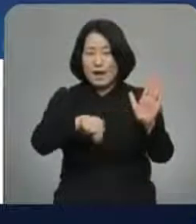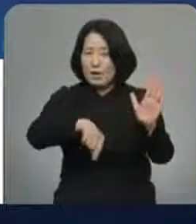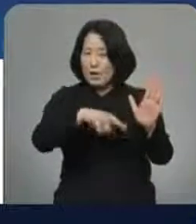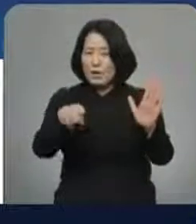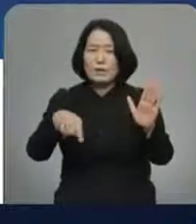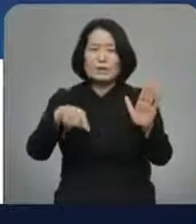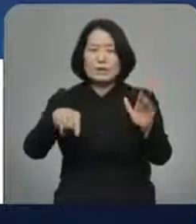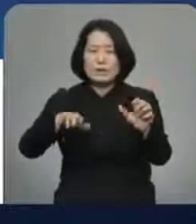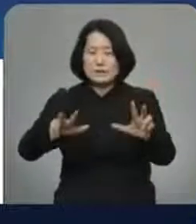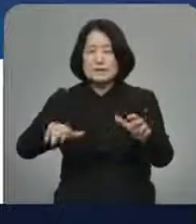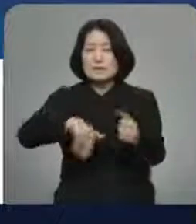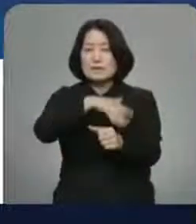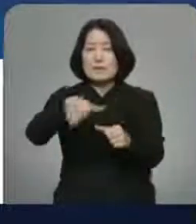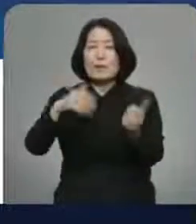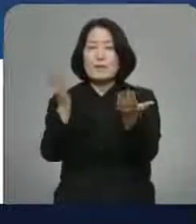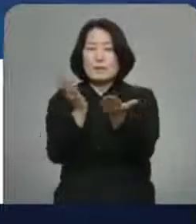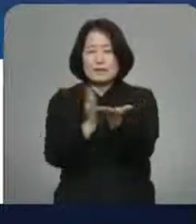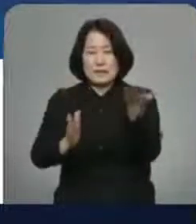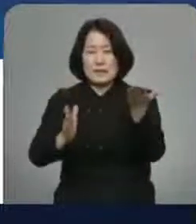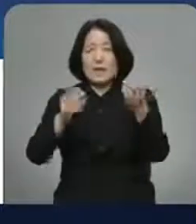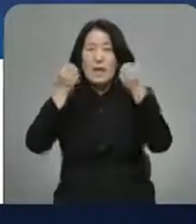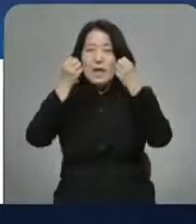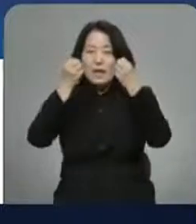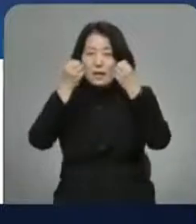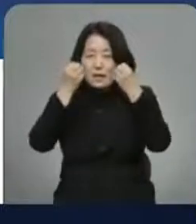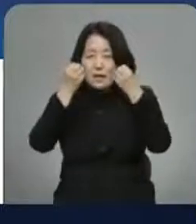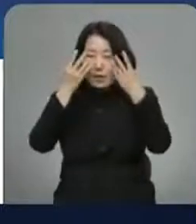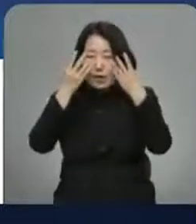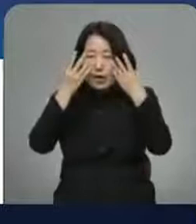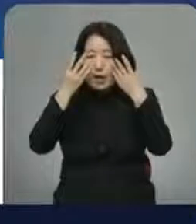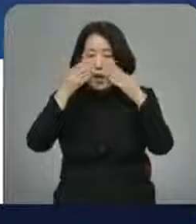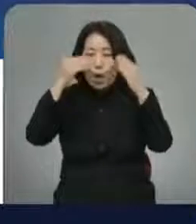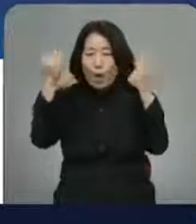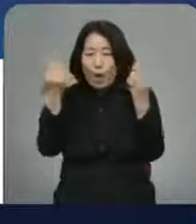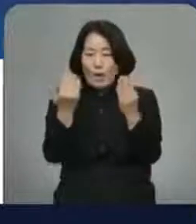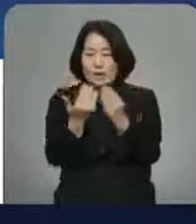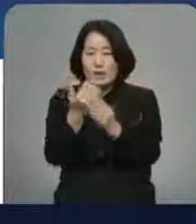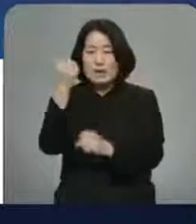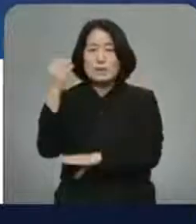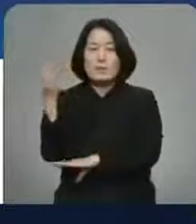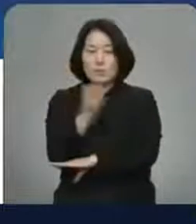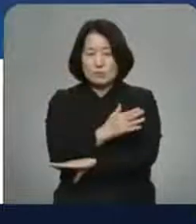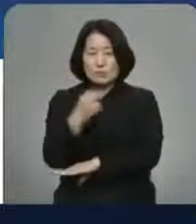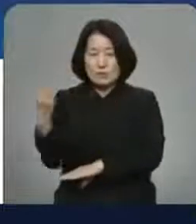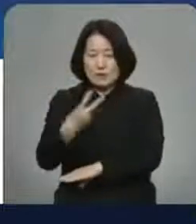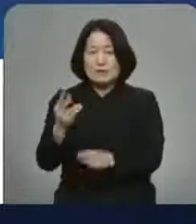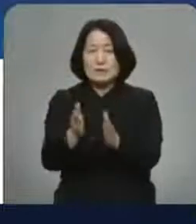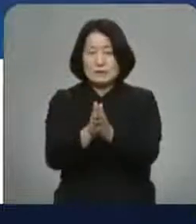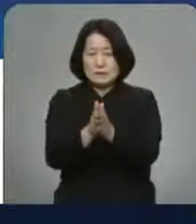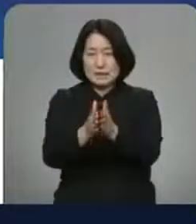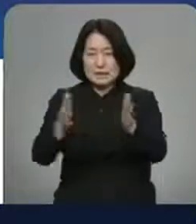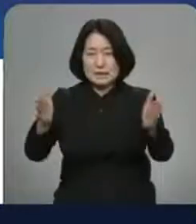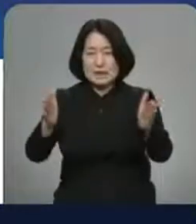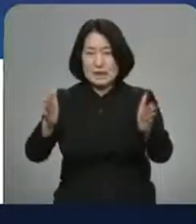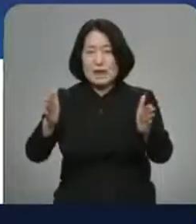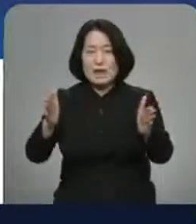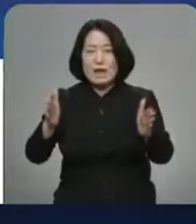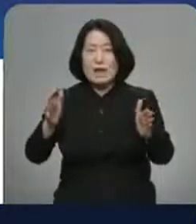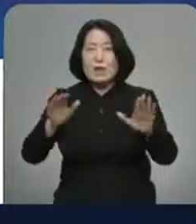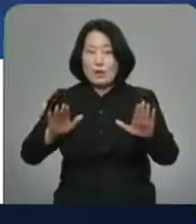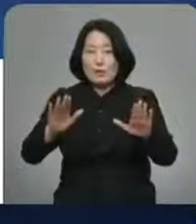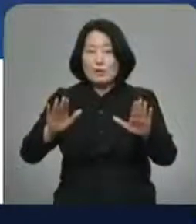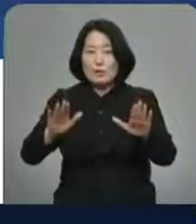않다. 새롭게 전면 원점에서 재검토하겠다. 이렇게